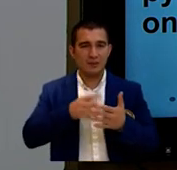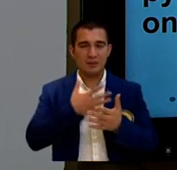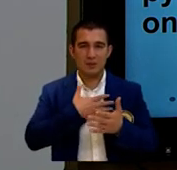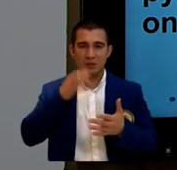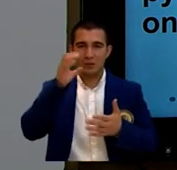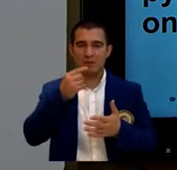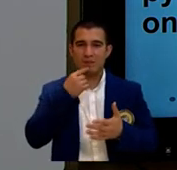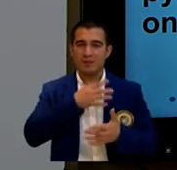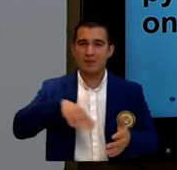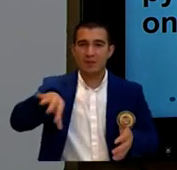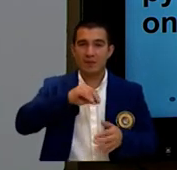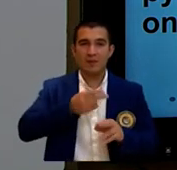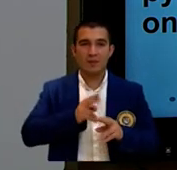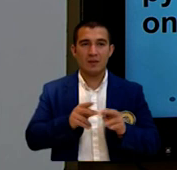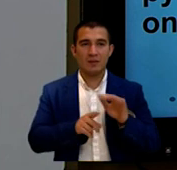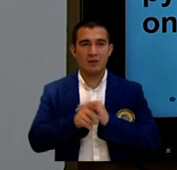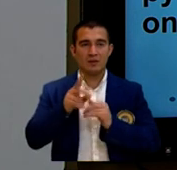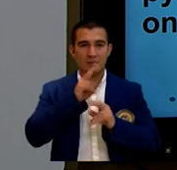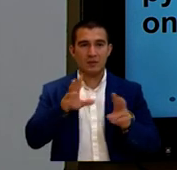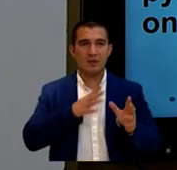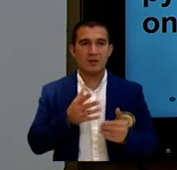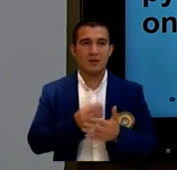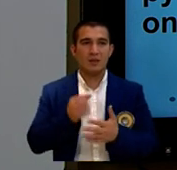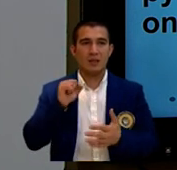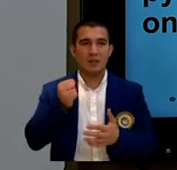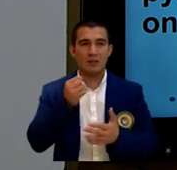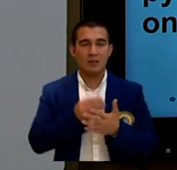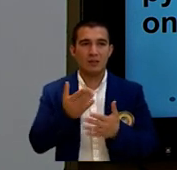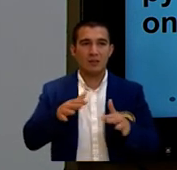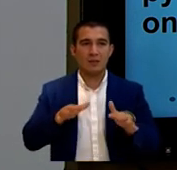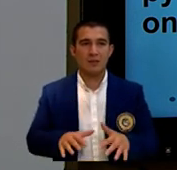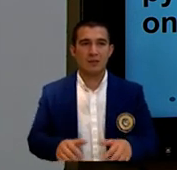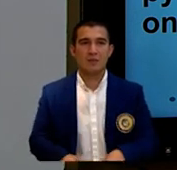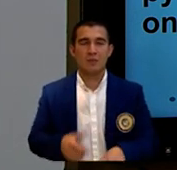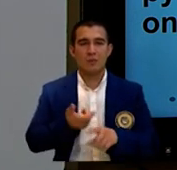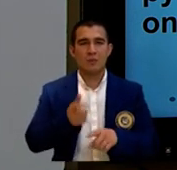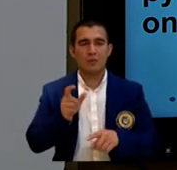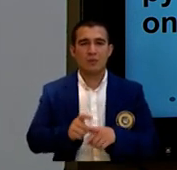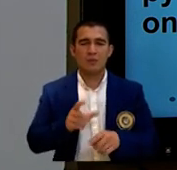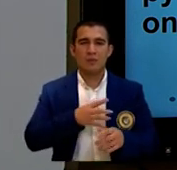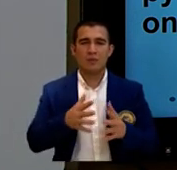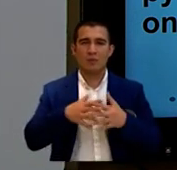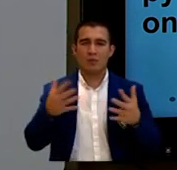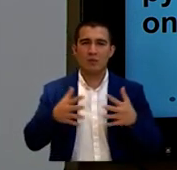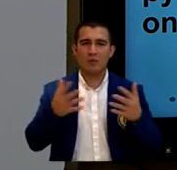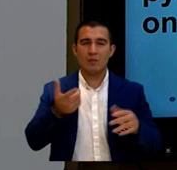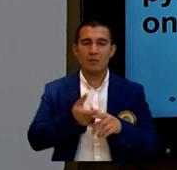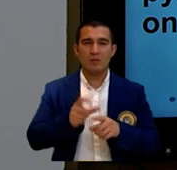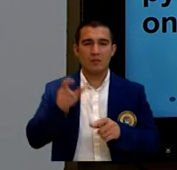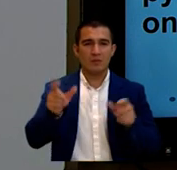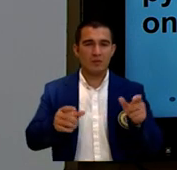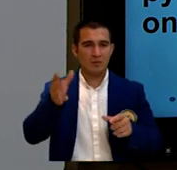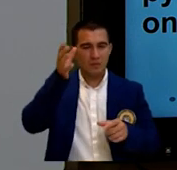uyg'onishiga olib keldi. Adabiyot sohasida ulkan hissa qo'shgan